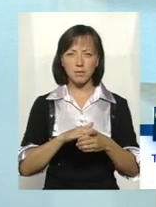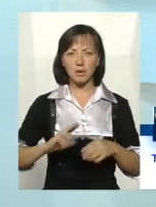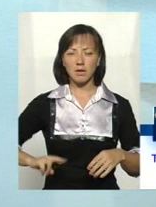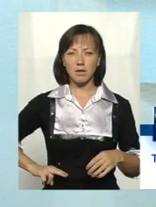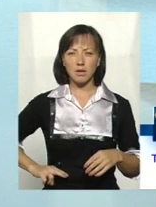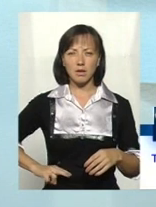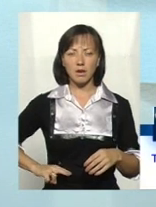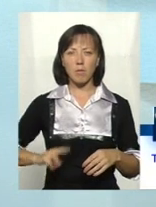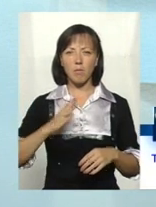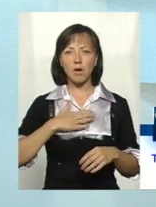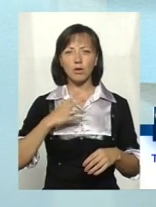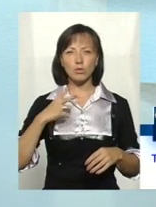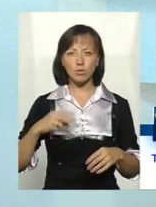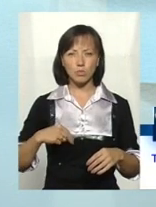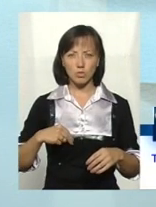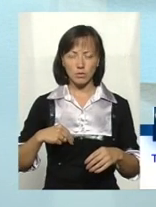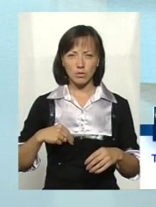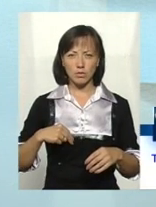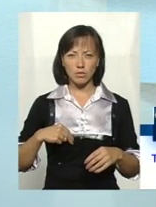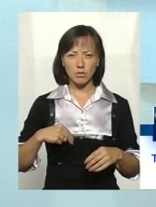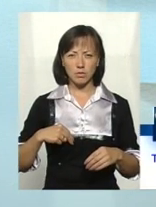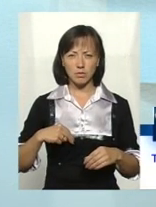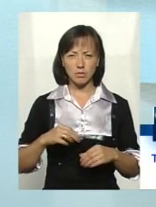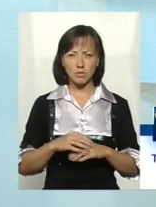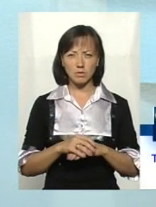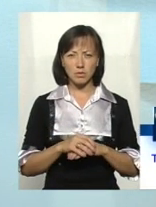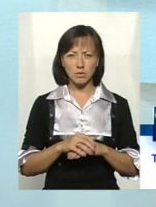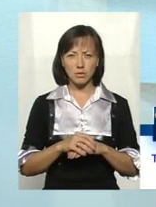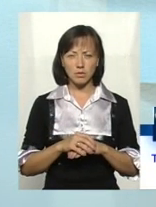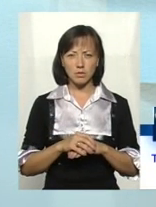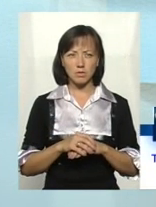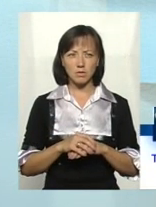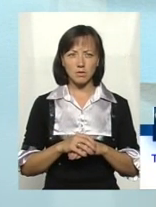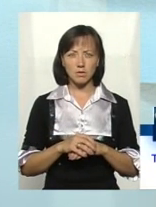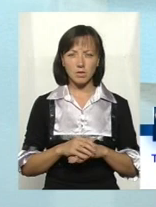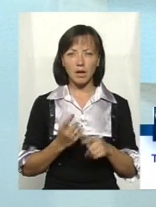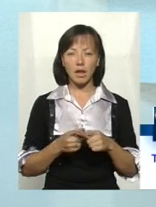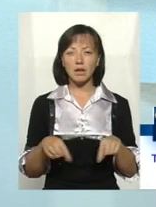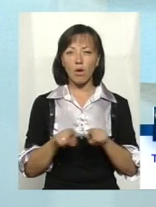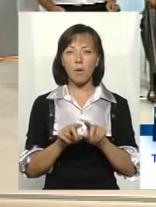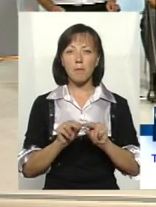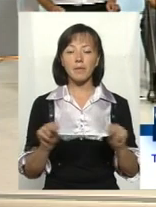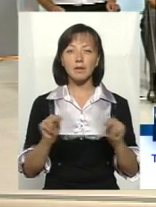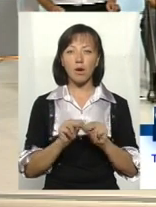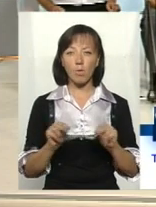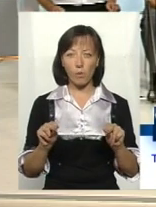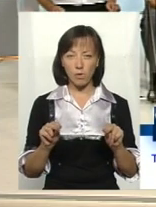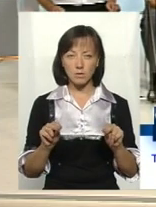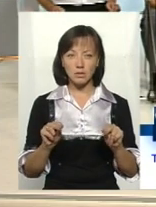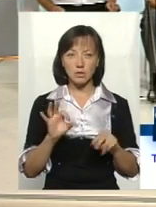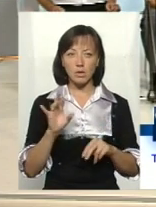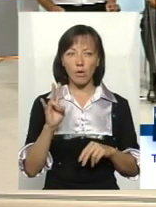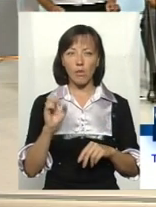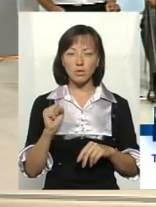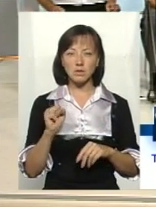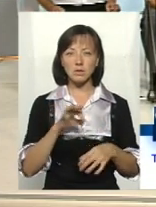директора, потому что моя дочка учит Лариса Ивановна Терпачук. Это такой педагог, она ходила